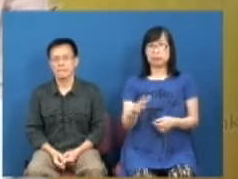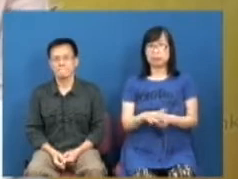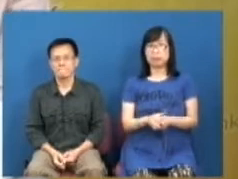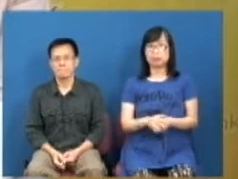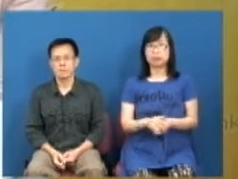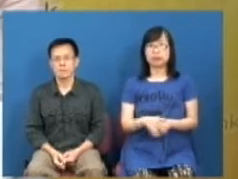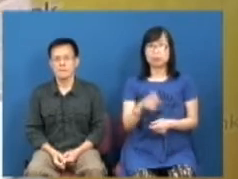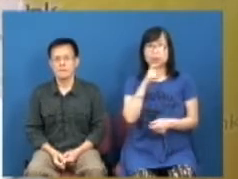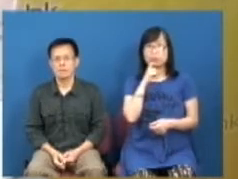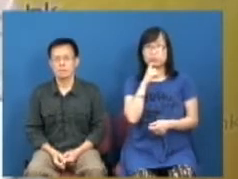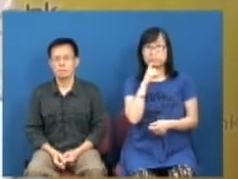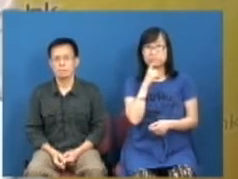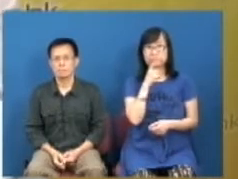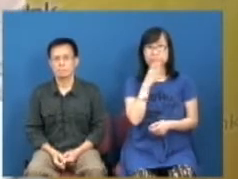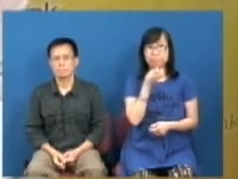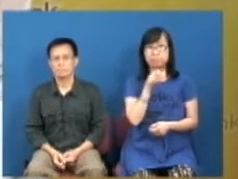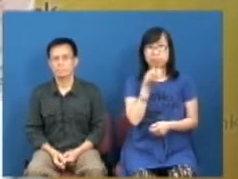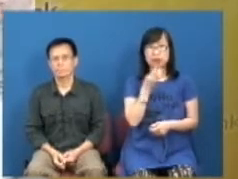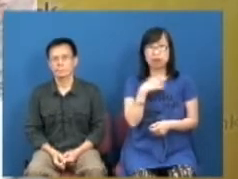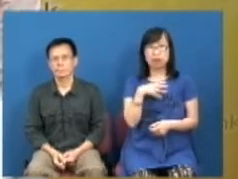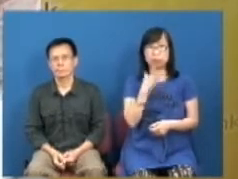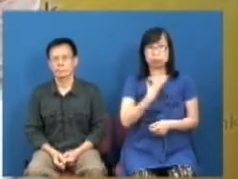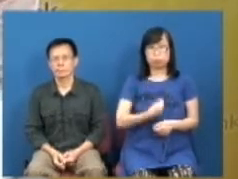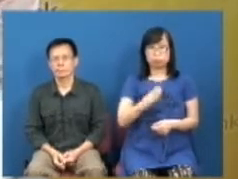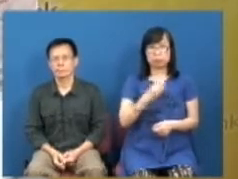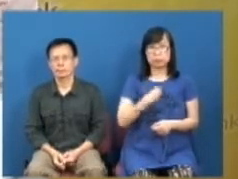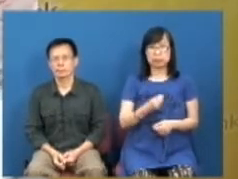因為有一啲義務性嘅工作而去遠離